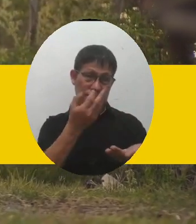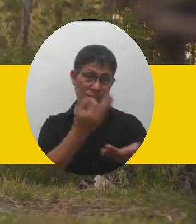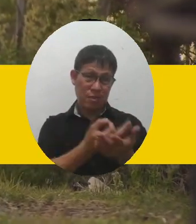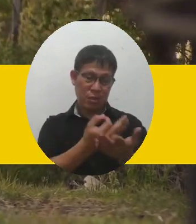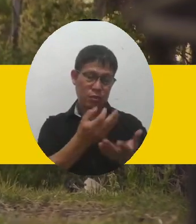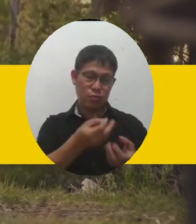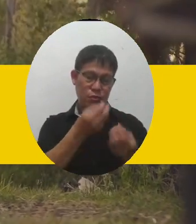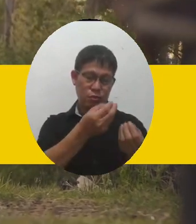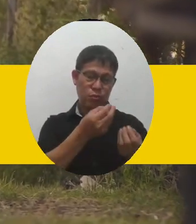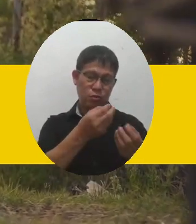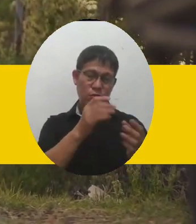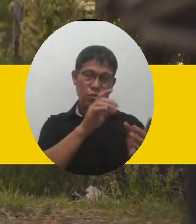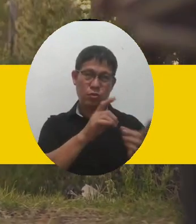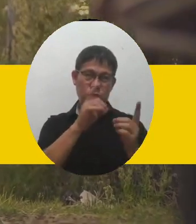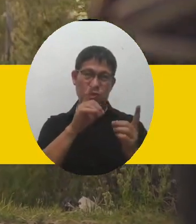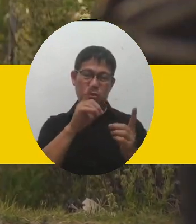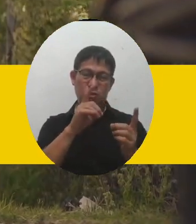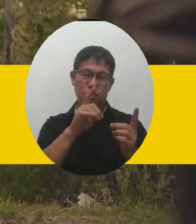at ipadala sa